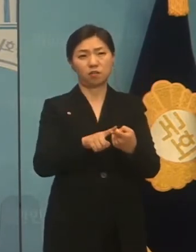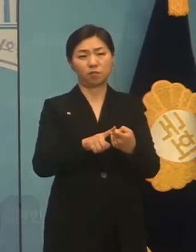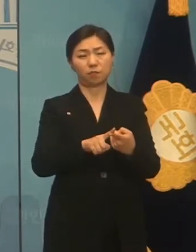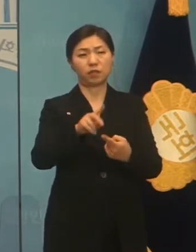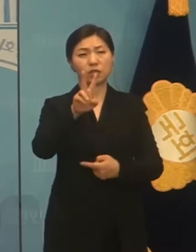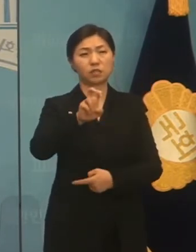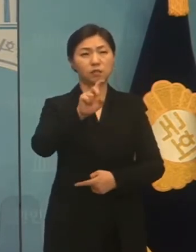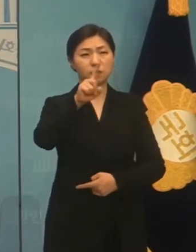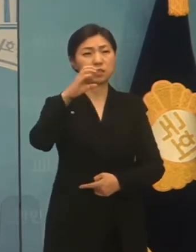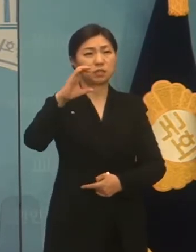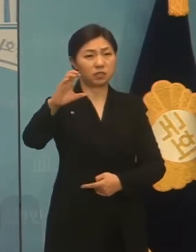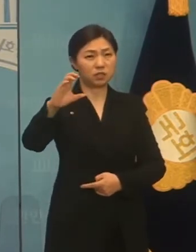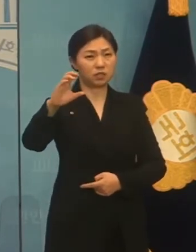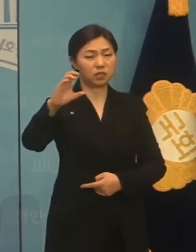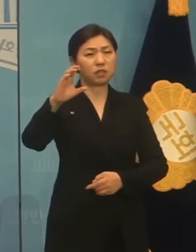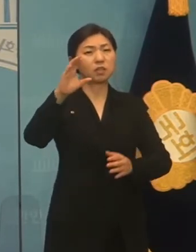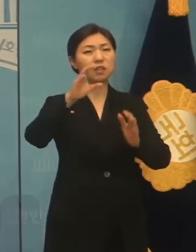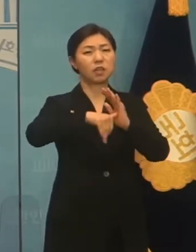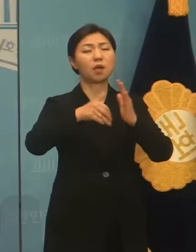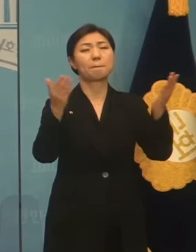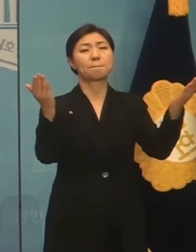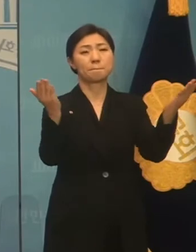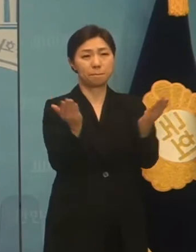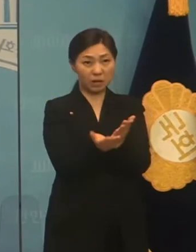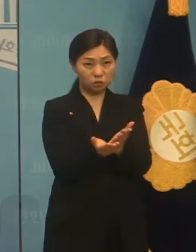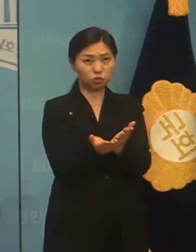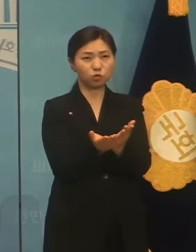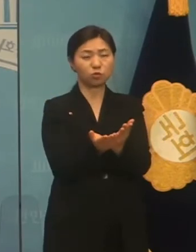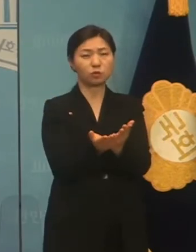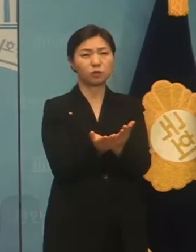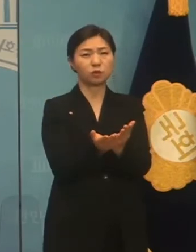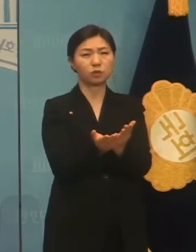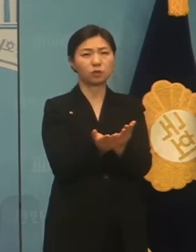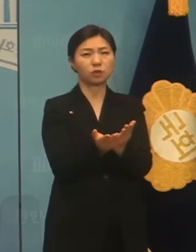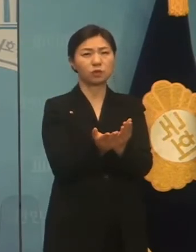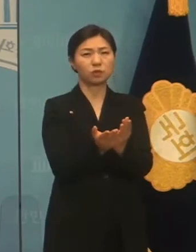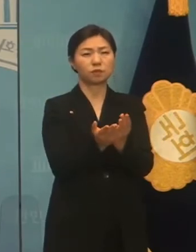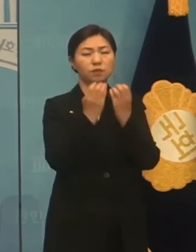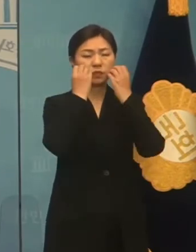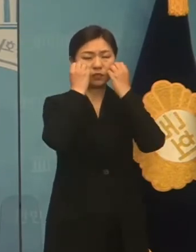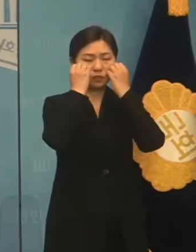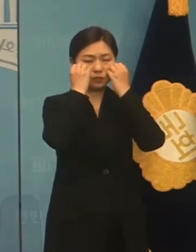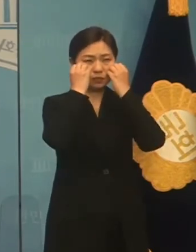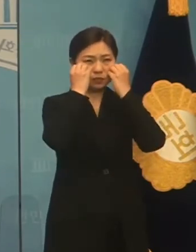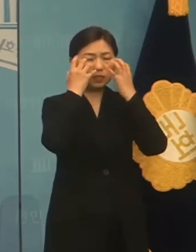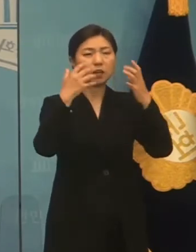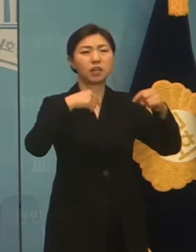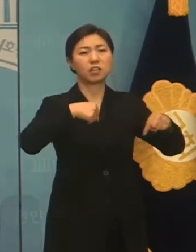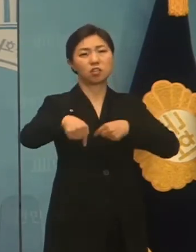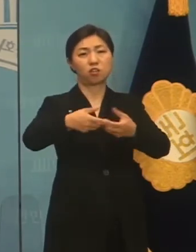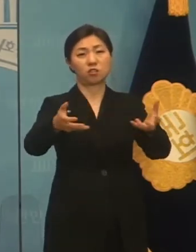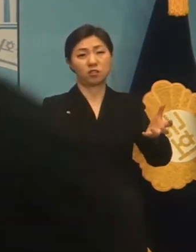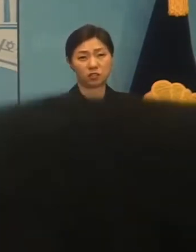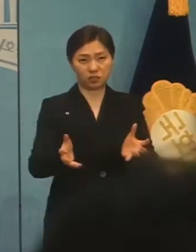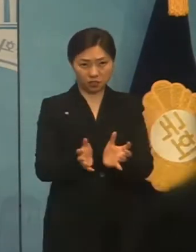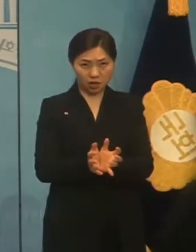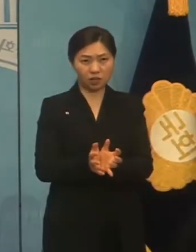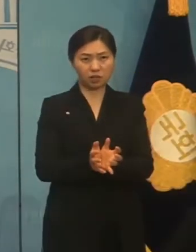21세기형 디지털 시대에 맞는 새로운 정당으로